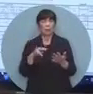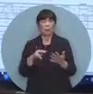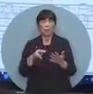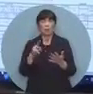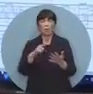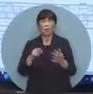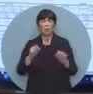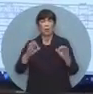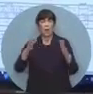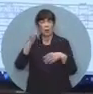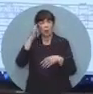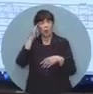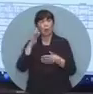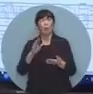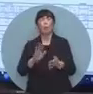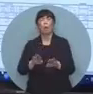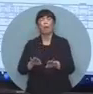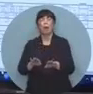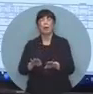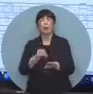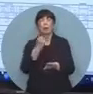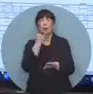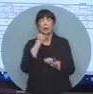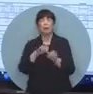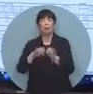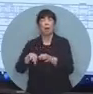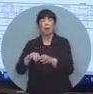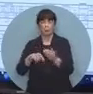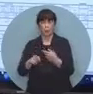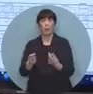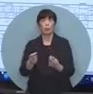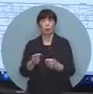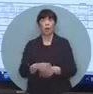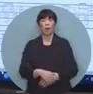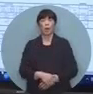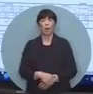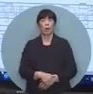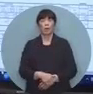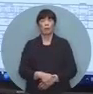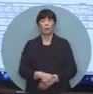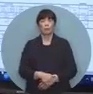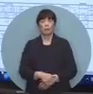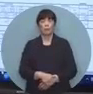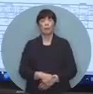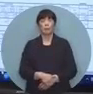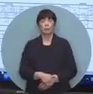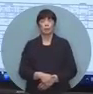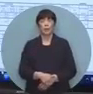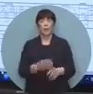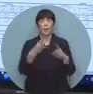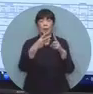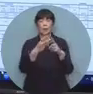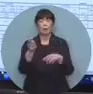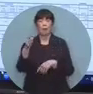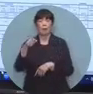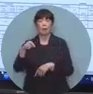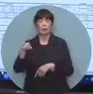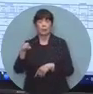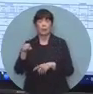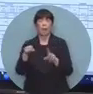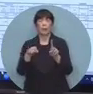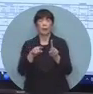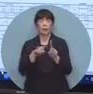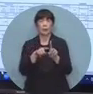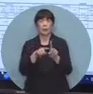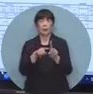出産なものでもそのまま放置してる可能性があるってことですよねえこれですねえBbyCが1これまで